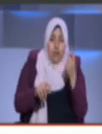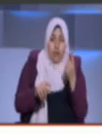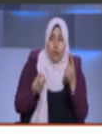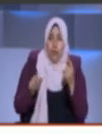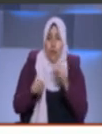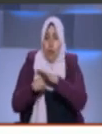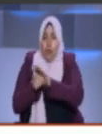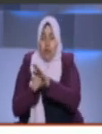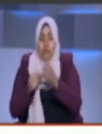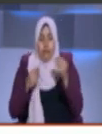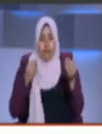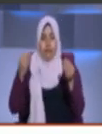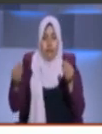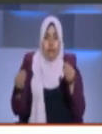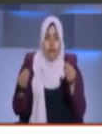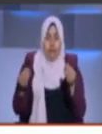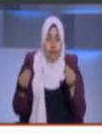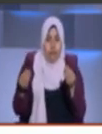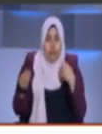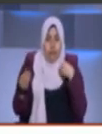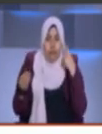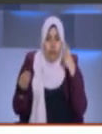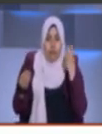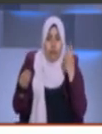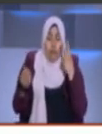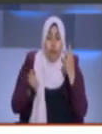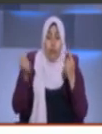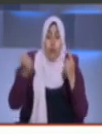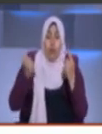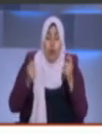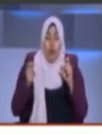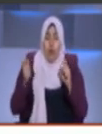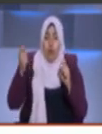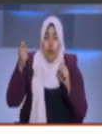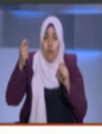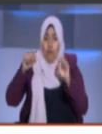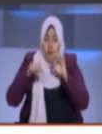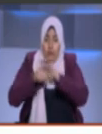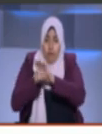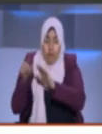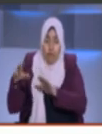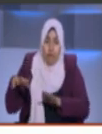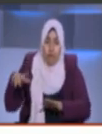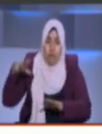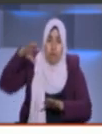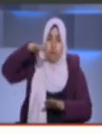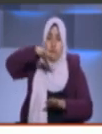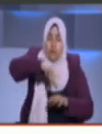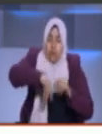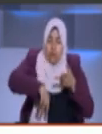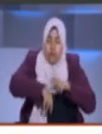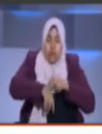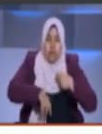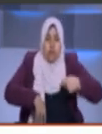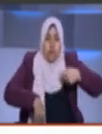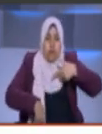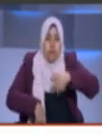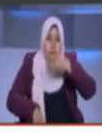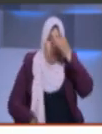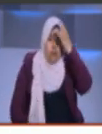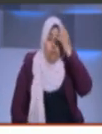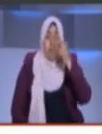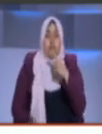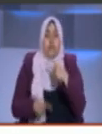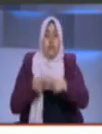أنا بعتقد أنه قوة هذا الفيروس ستزداد نتيجة الإصابة بهذا المرض. طيب، من